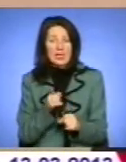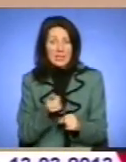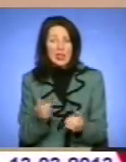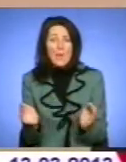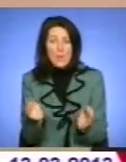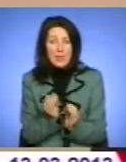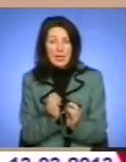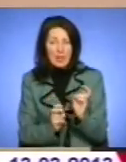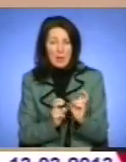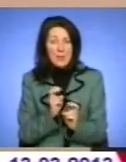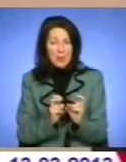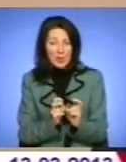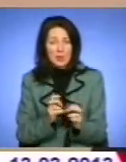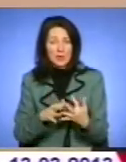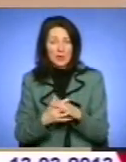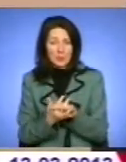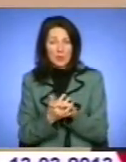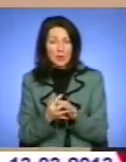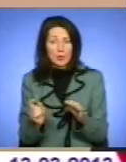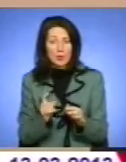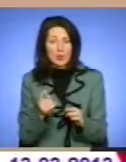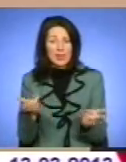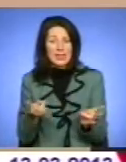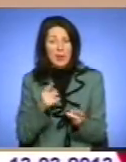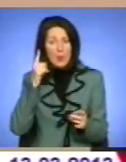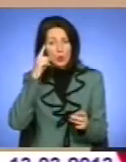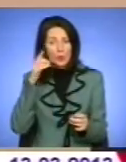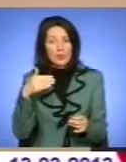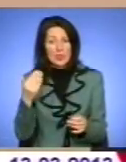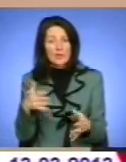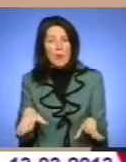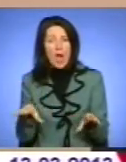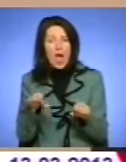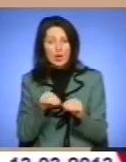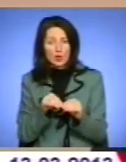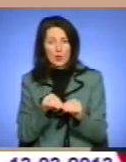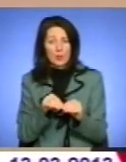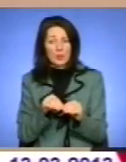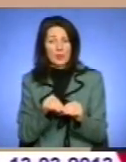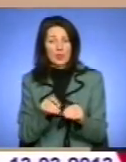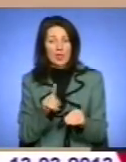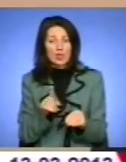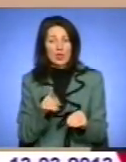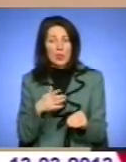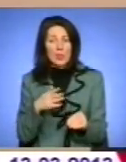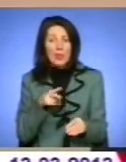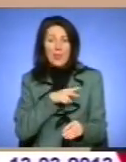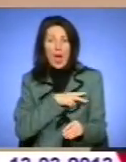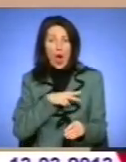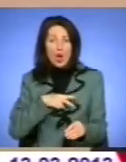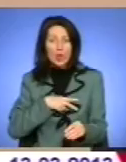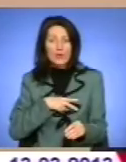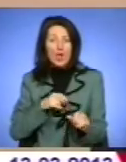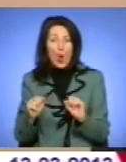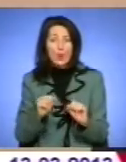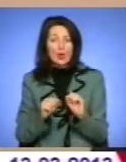І я сьогодні говорив, що нам треба подумати з вами разом, всі разом, щоб нагороджували